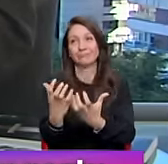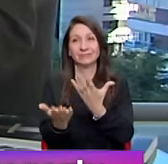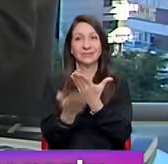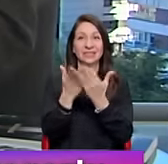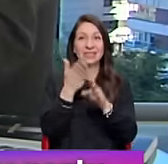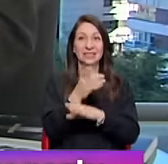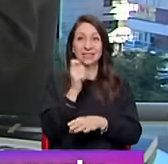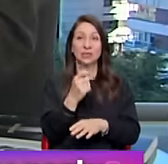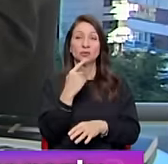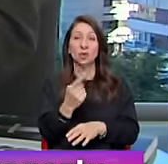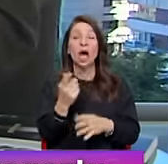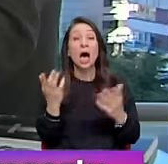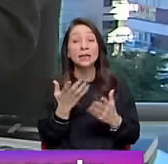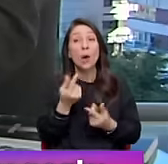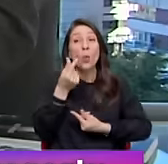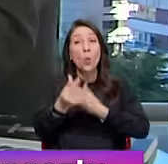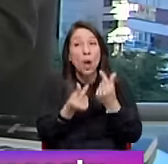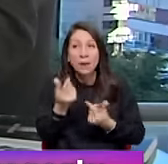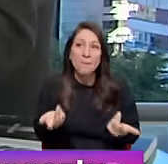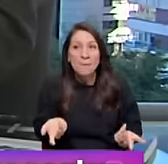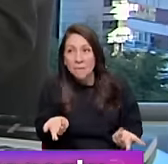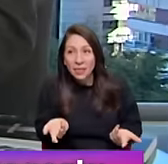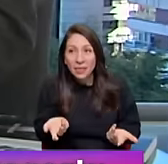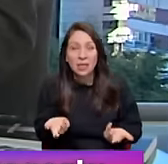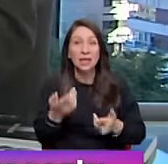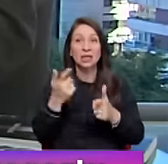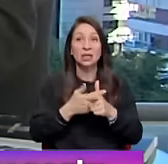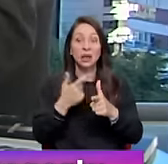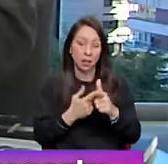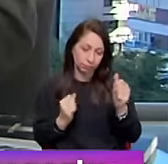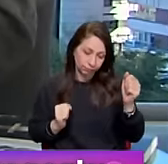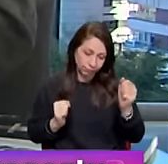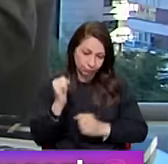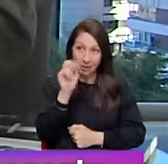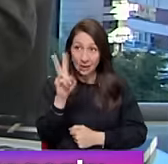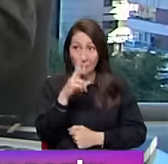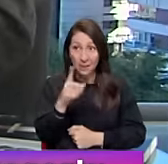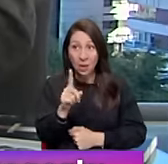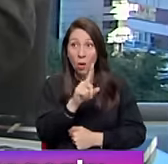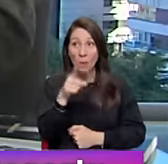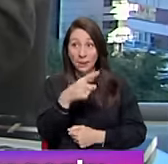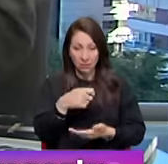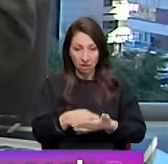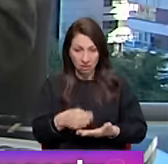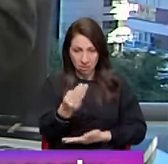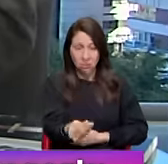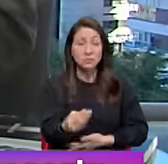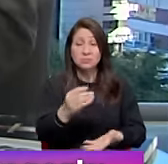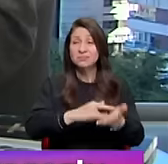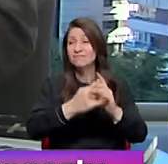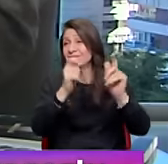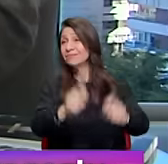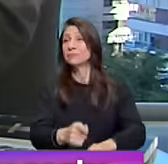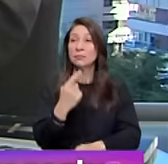Gerçekleri söylediler. Tabii, tabii. Hatta uyardılar. Yani kiralar olmuş 20 bin lira, 10 bin lirayla geçiriverin